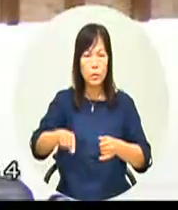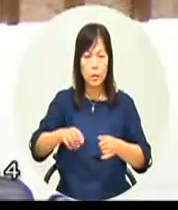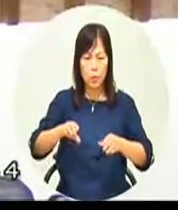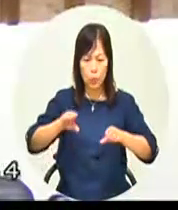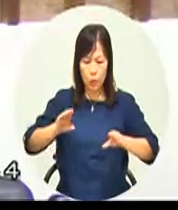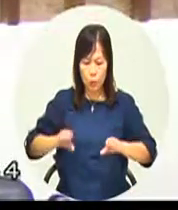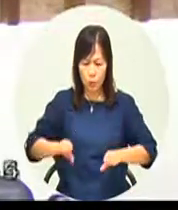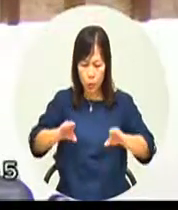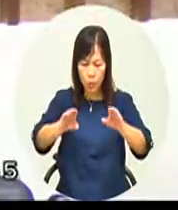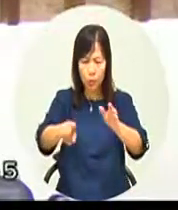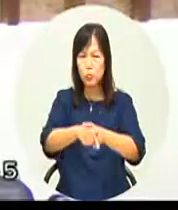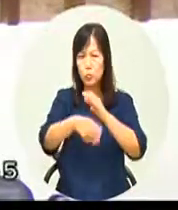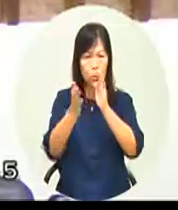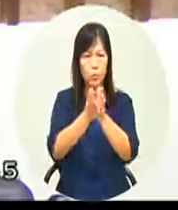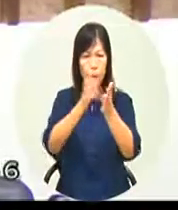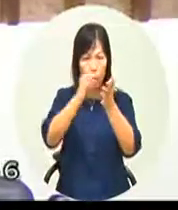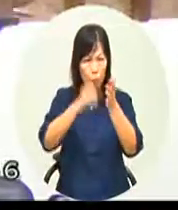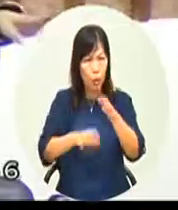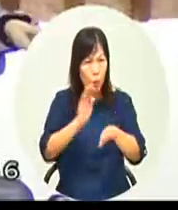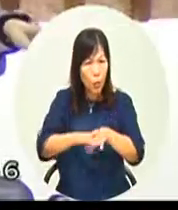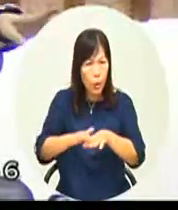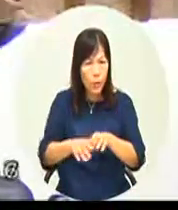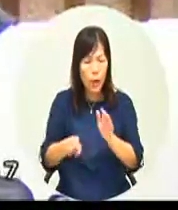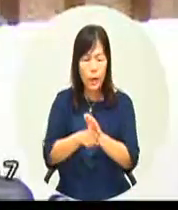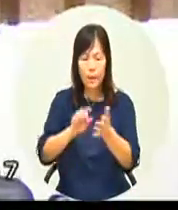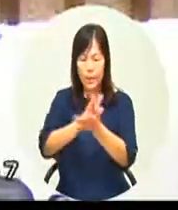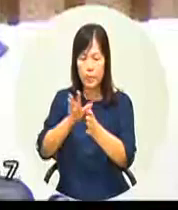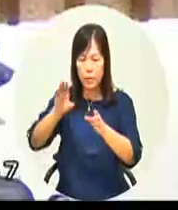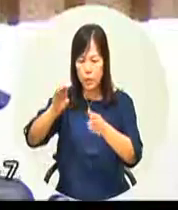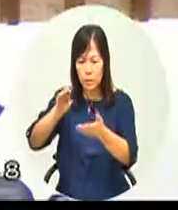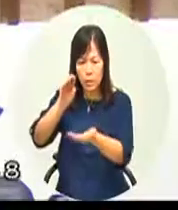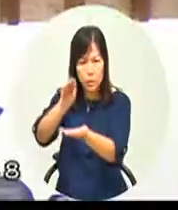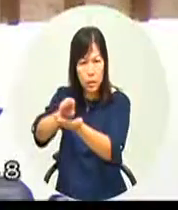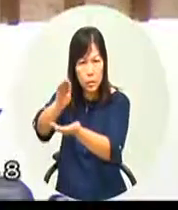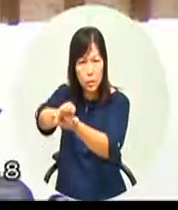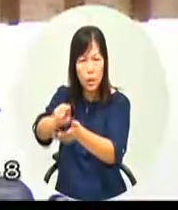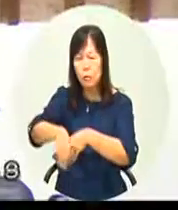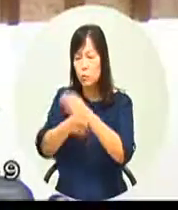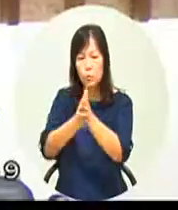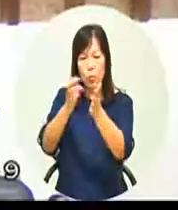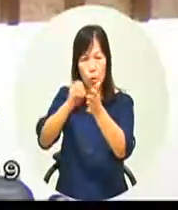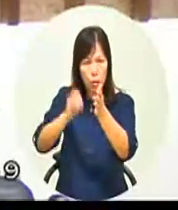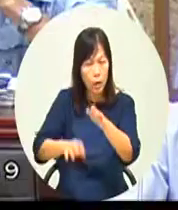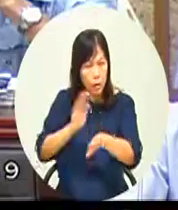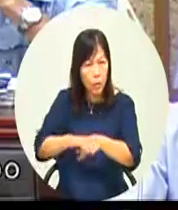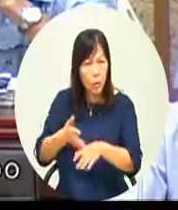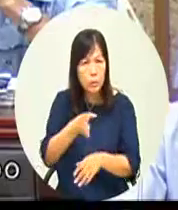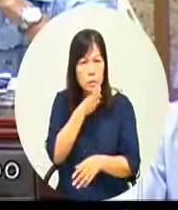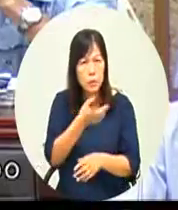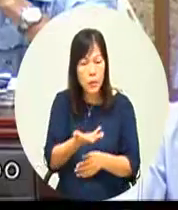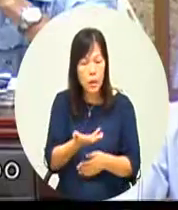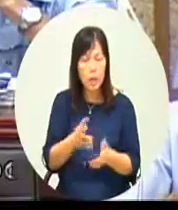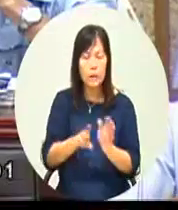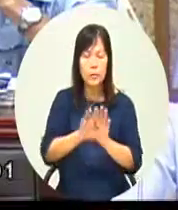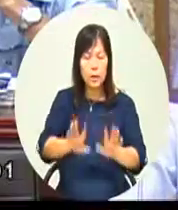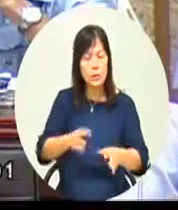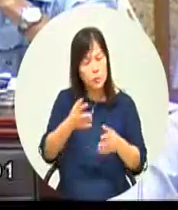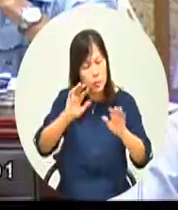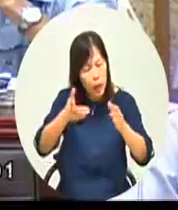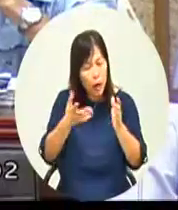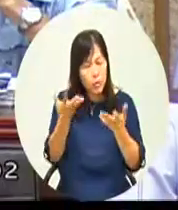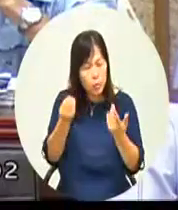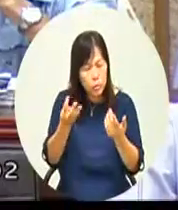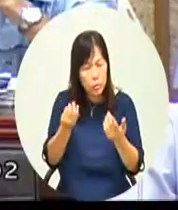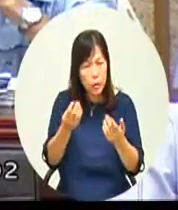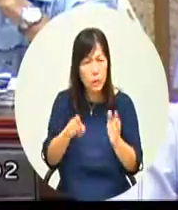格都会划掉嘛，是不是这样？两边都不会有停车格。那你知道现在有几个停车格吗？ 差不多700个。